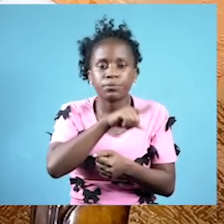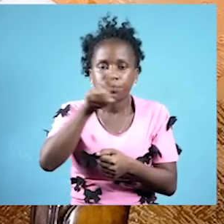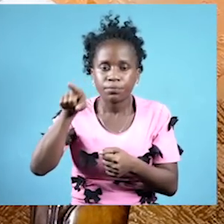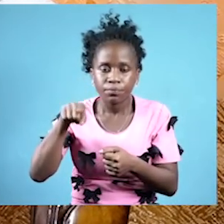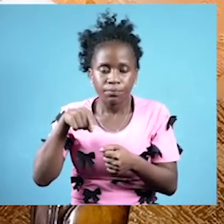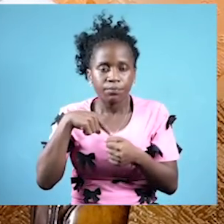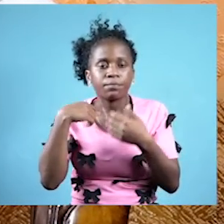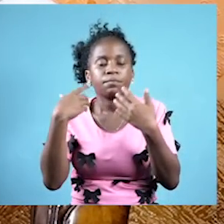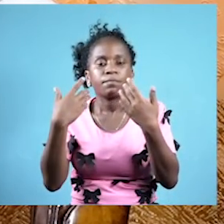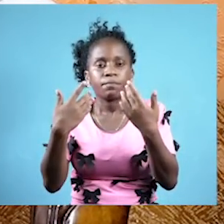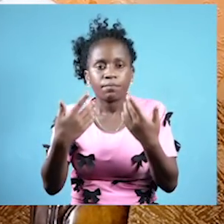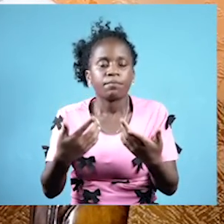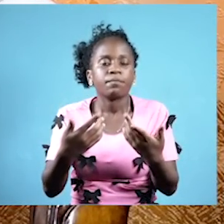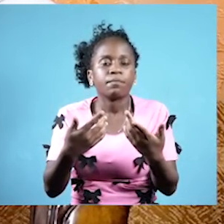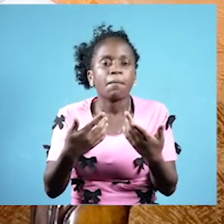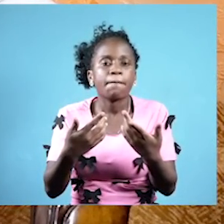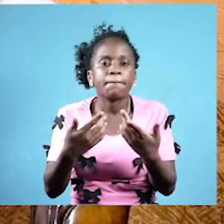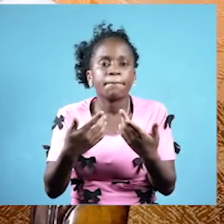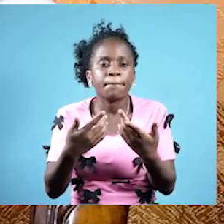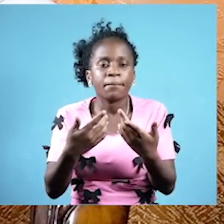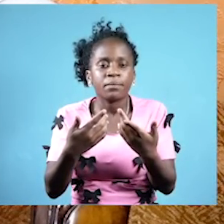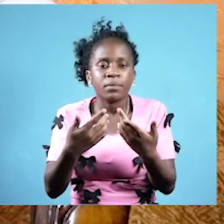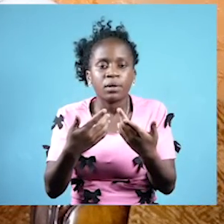za kushirikisha